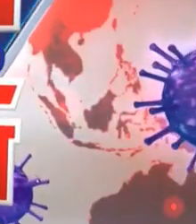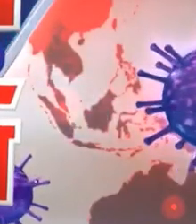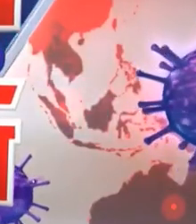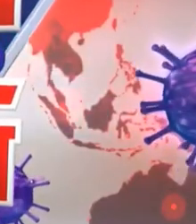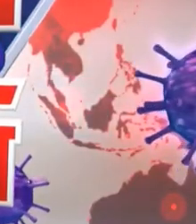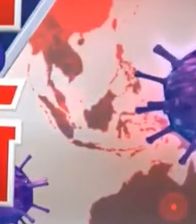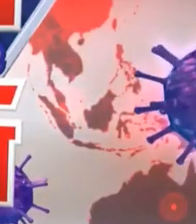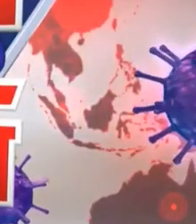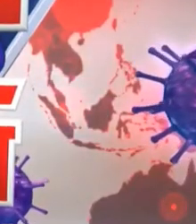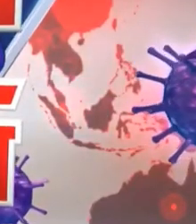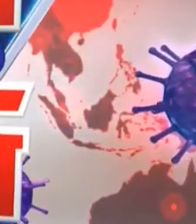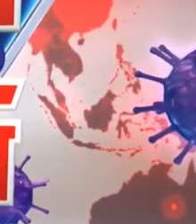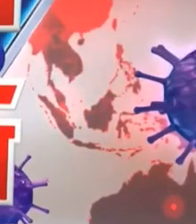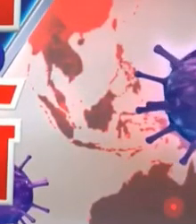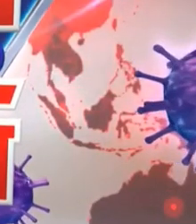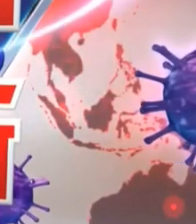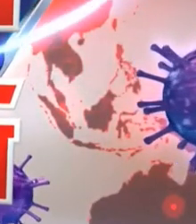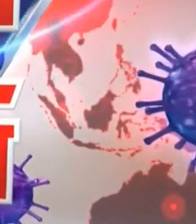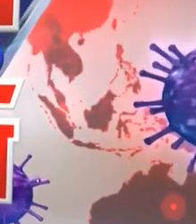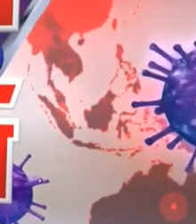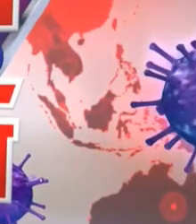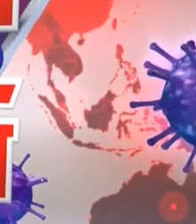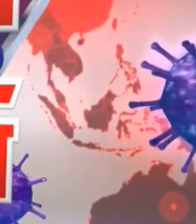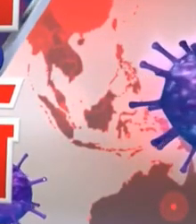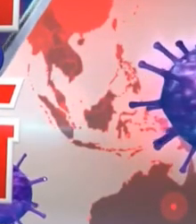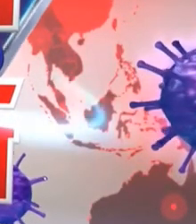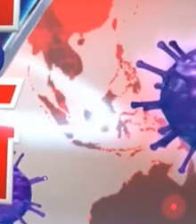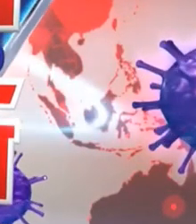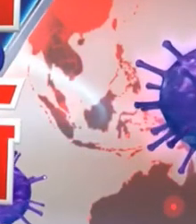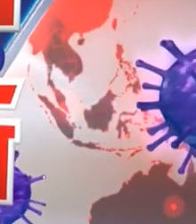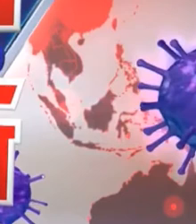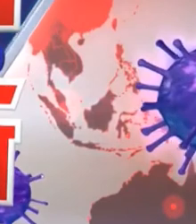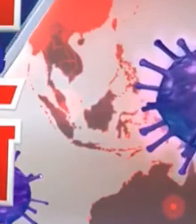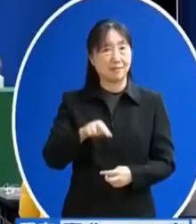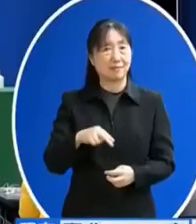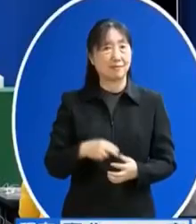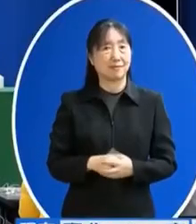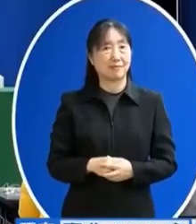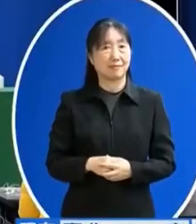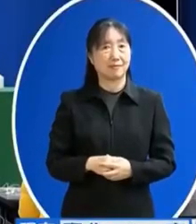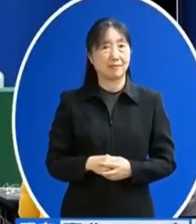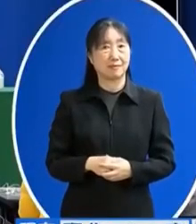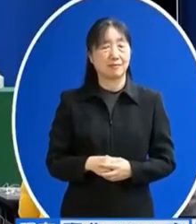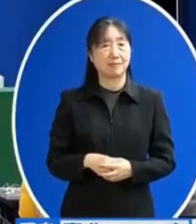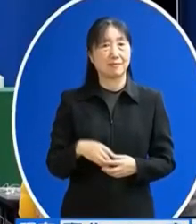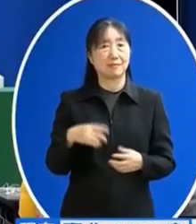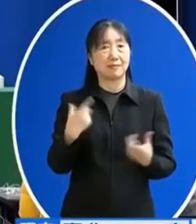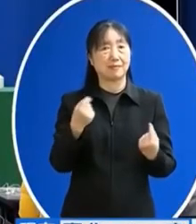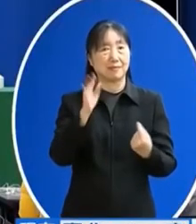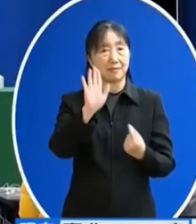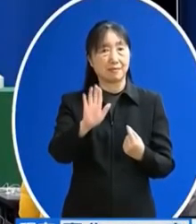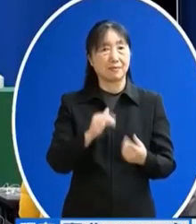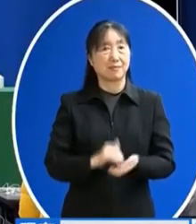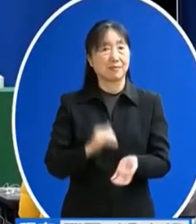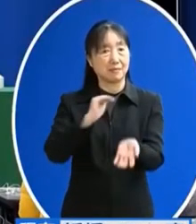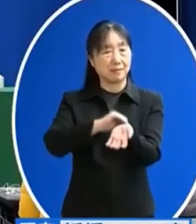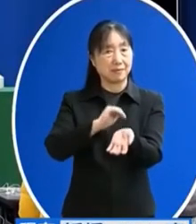春节启动人流管制吗？要来听听指挥中心记者会的最新说法。 在会场上，除了我之外，还有我们医